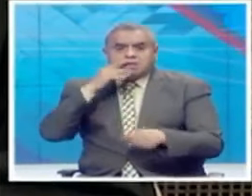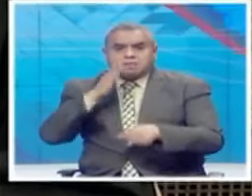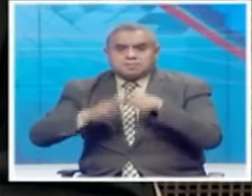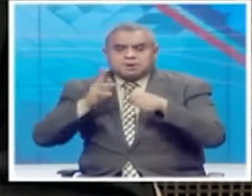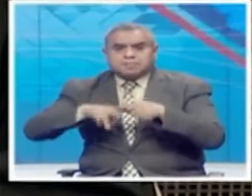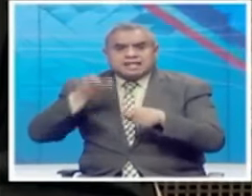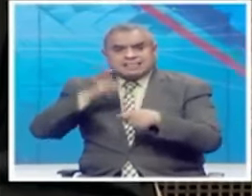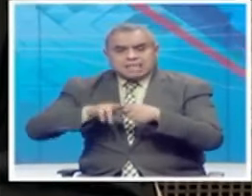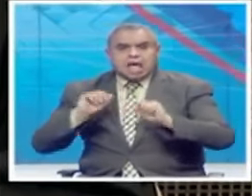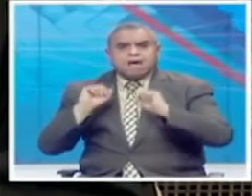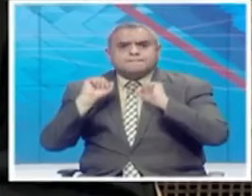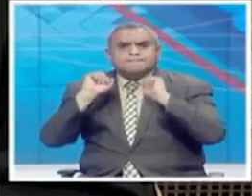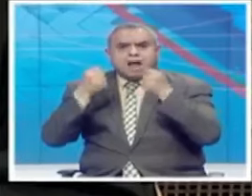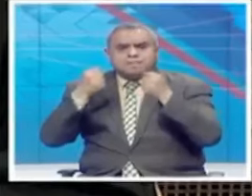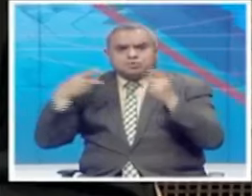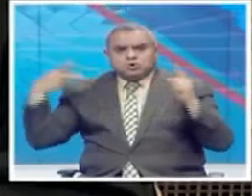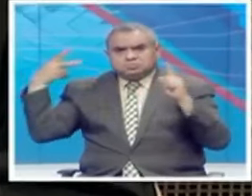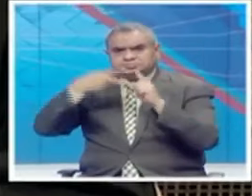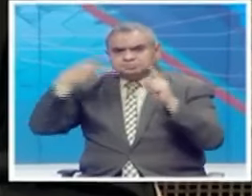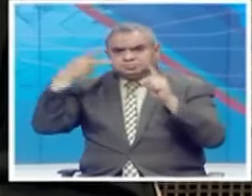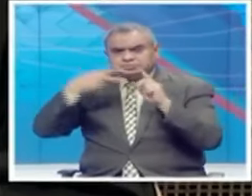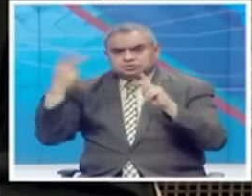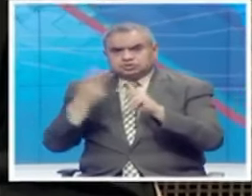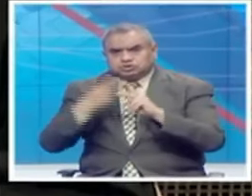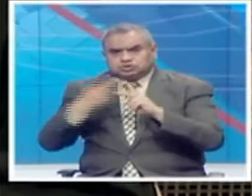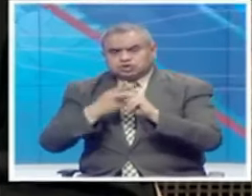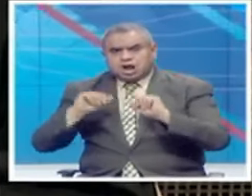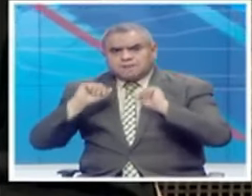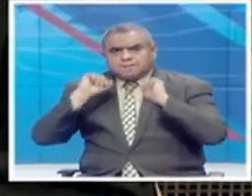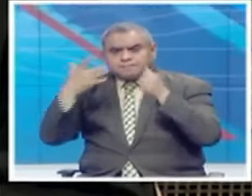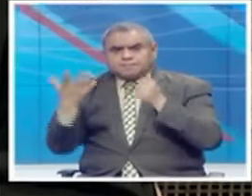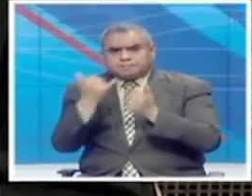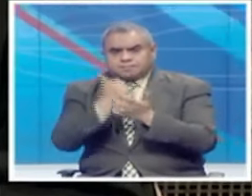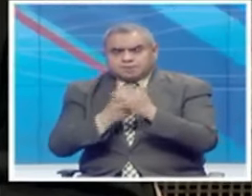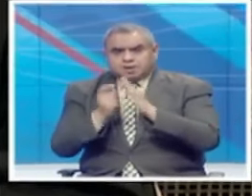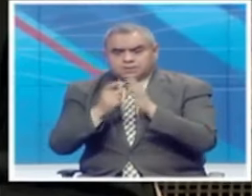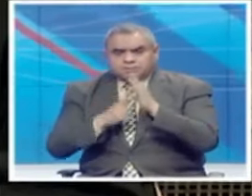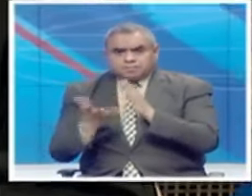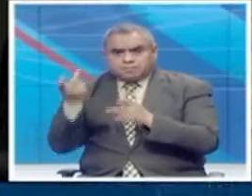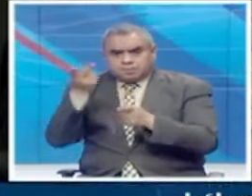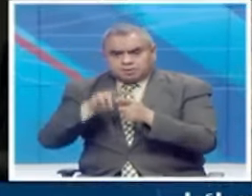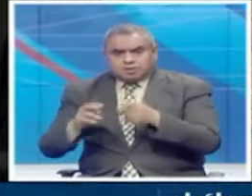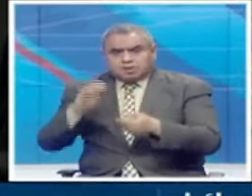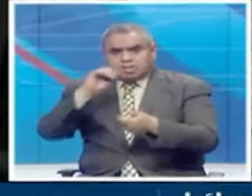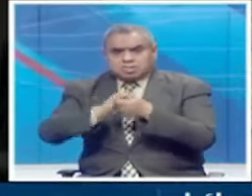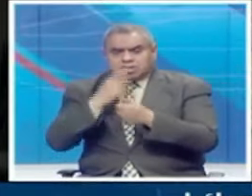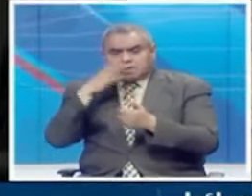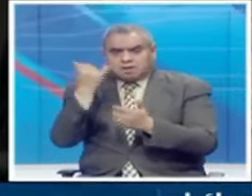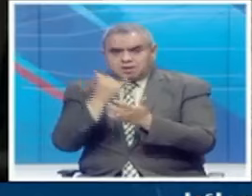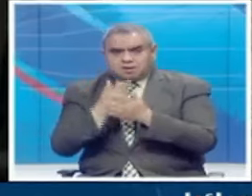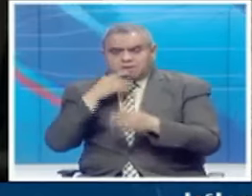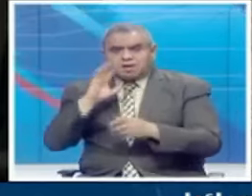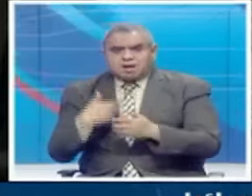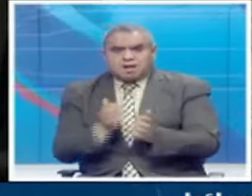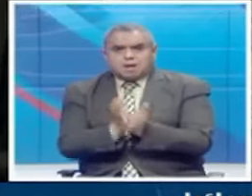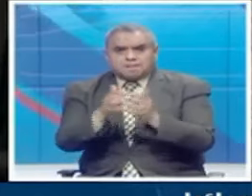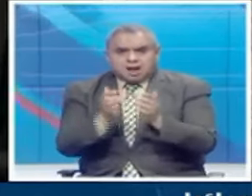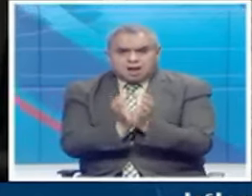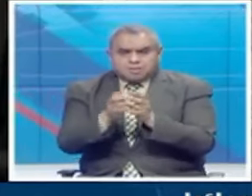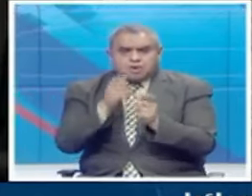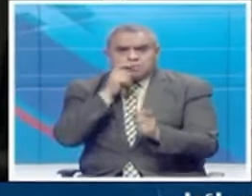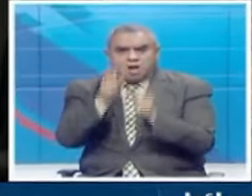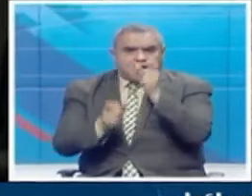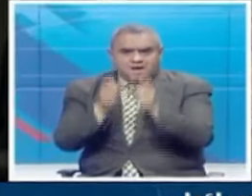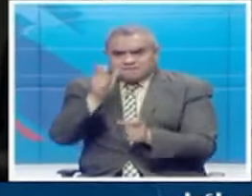ارتكاب كل أعمال الإبادة الجماعية وكل الأعمال المذكورة في المادة رقم 2 من الاتفاقية، خاصة قتل مجموعات وأفراد من